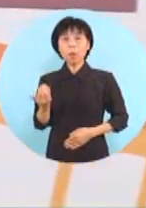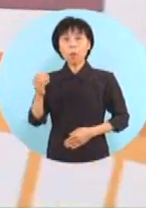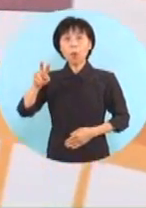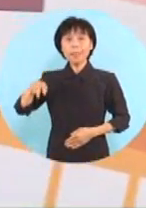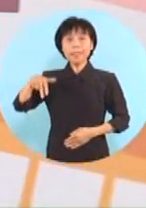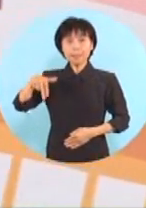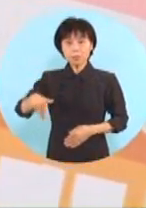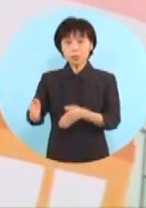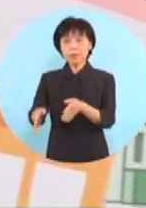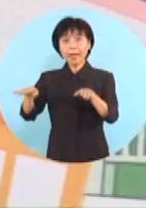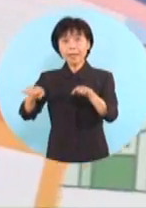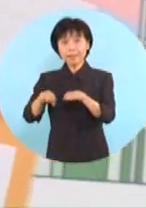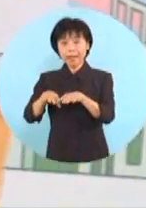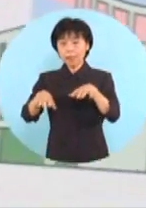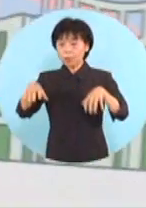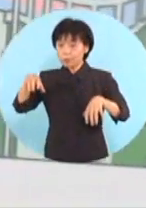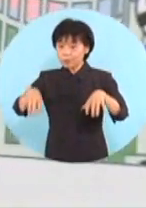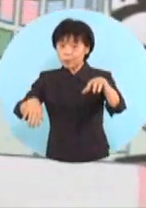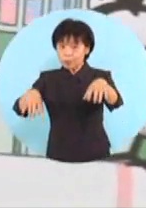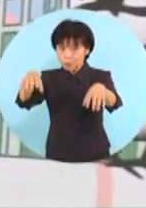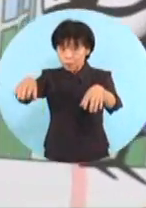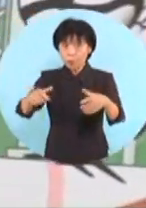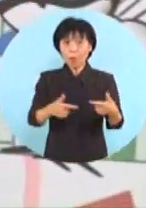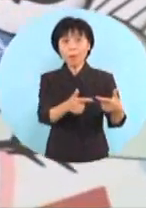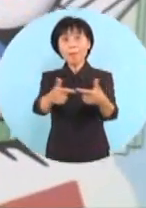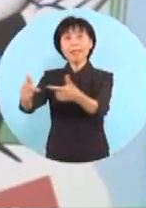リスセンターの4館を巡ります。